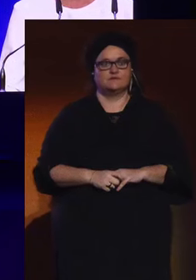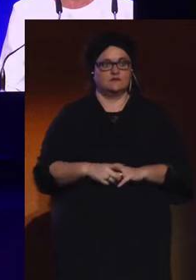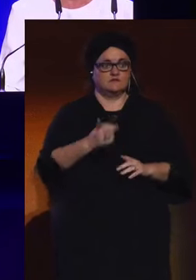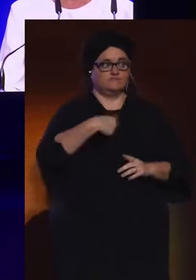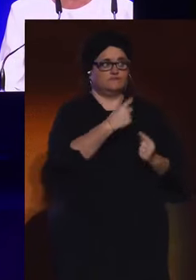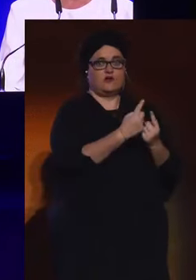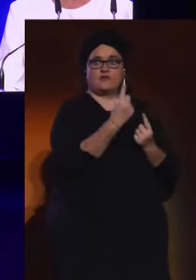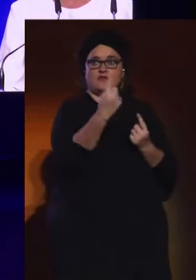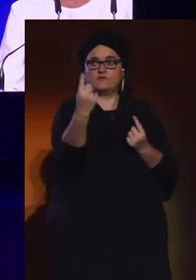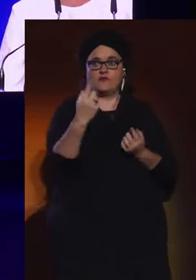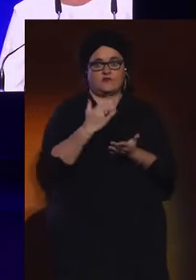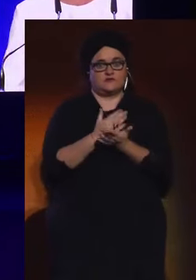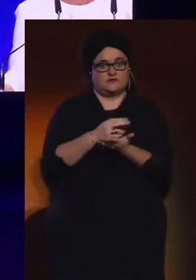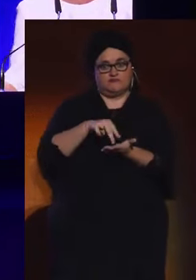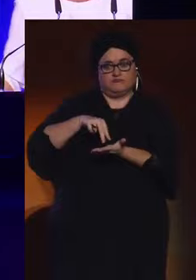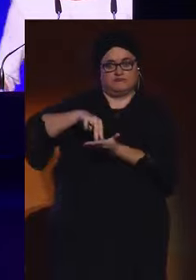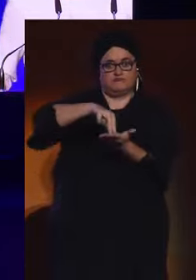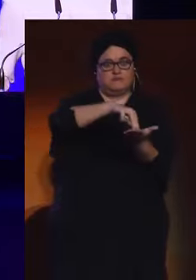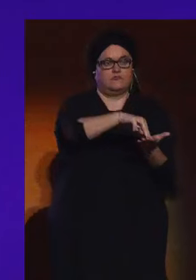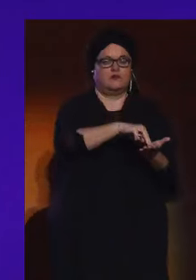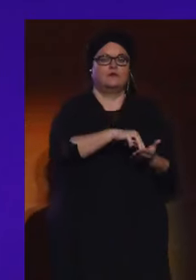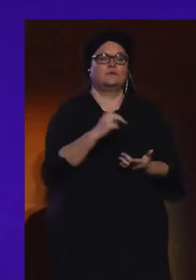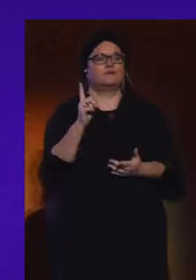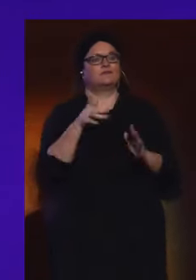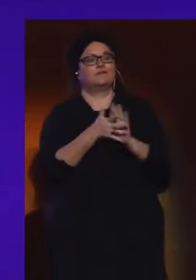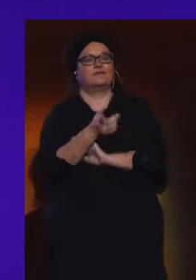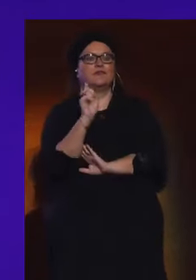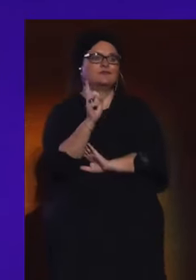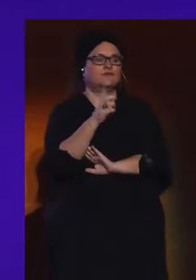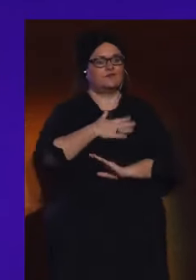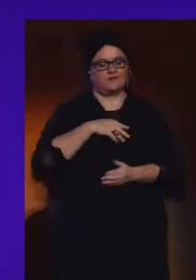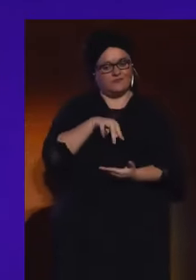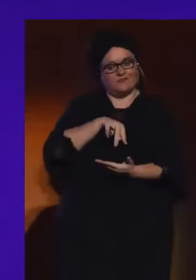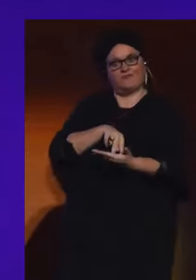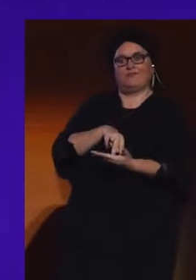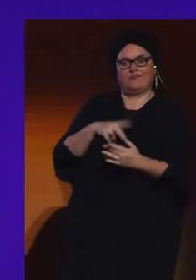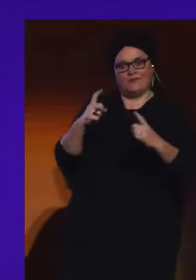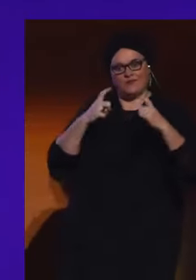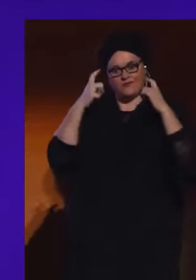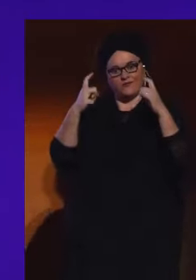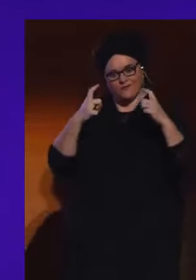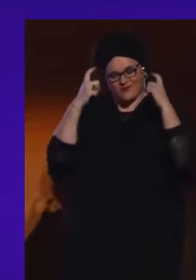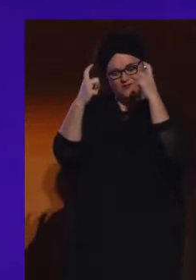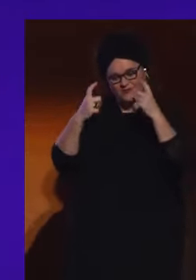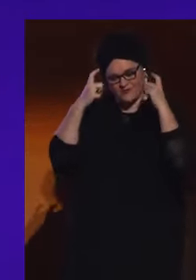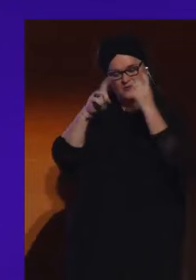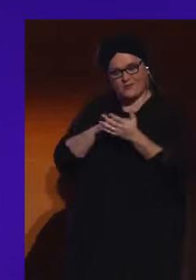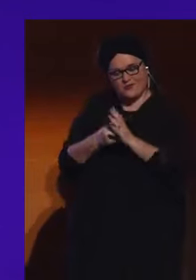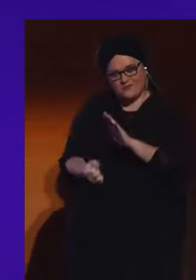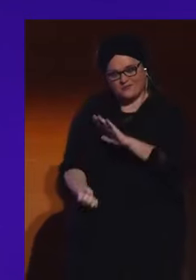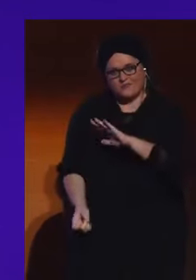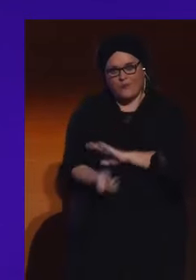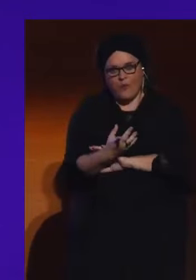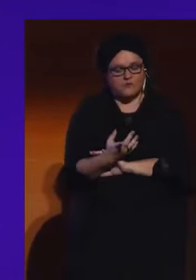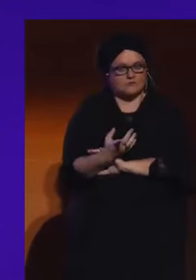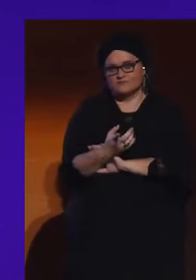Gutako bakoitzak gauden tokitik, baina ez da bakarrik gutako bakoitzak gauden tokitik aleginak eta bi egingo dituela proiektu hau